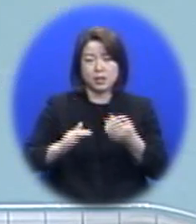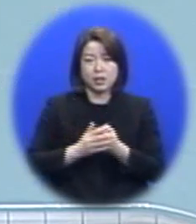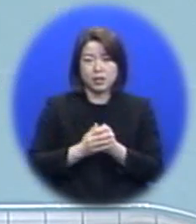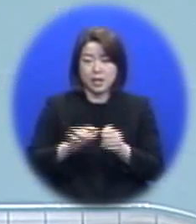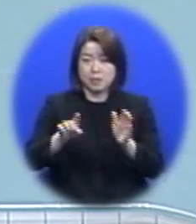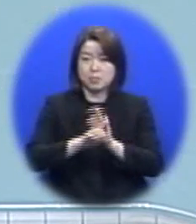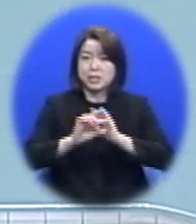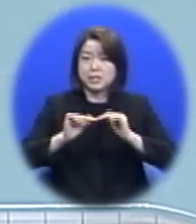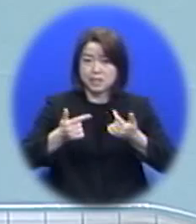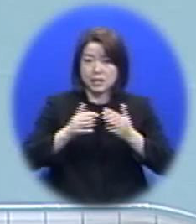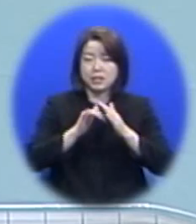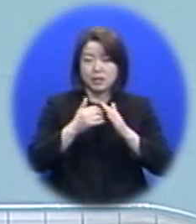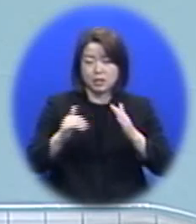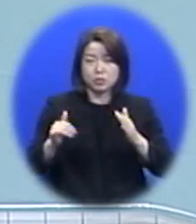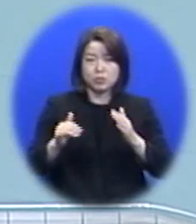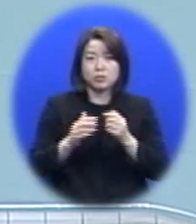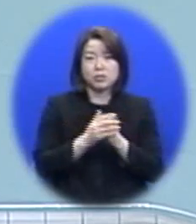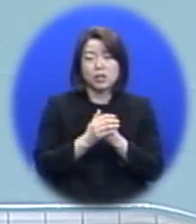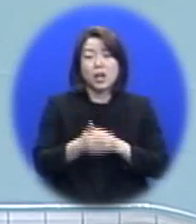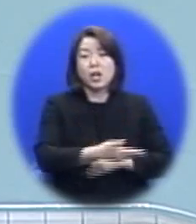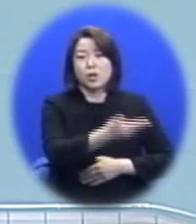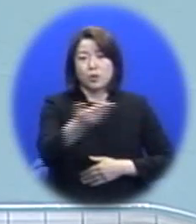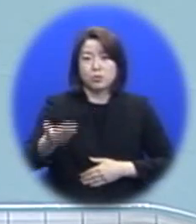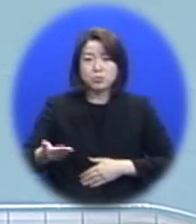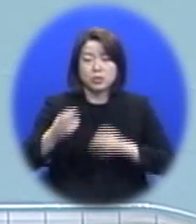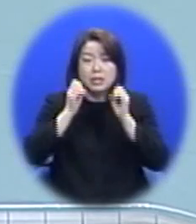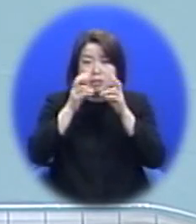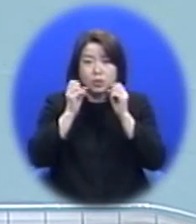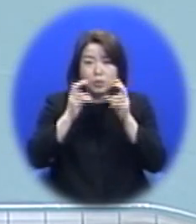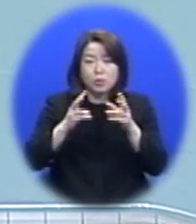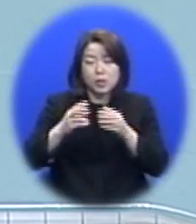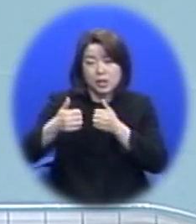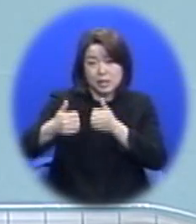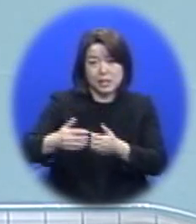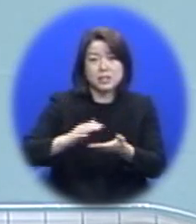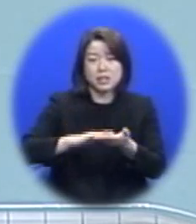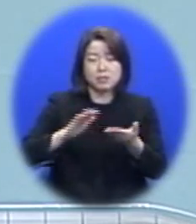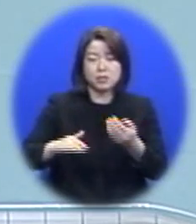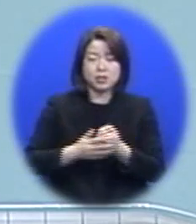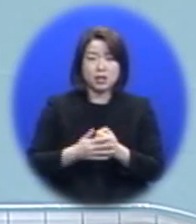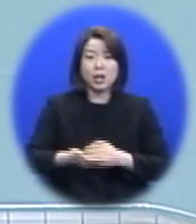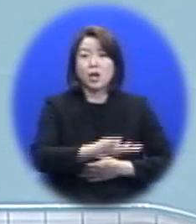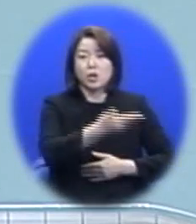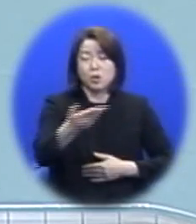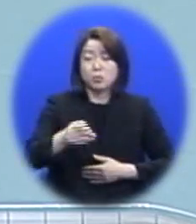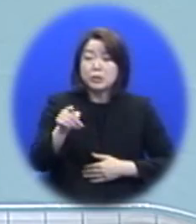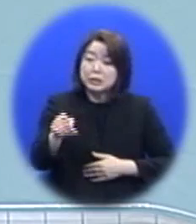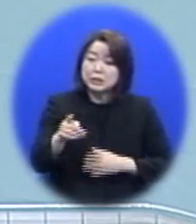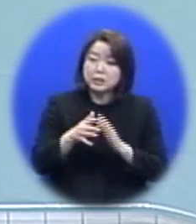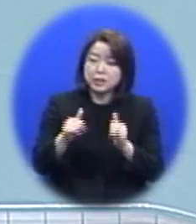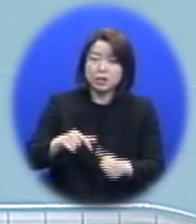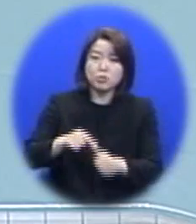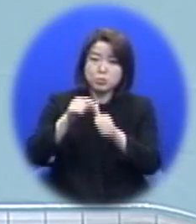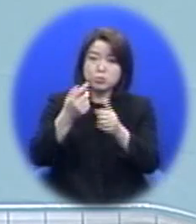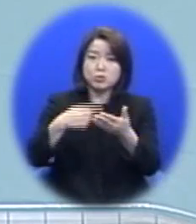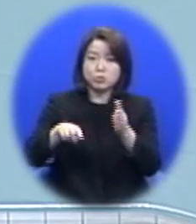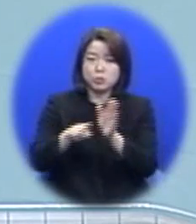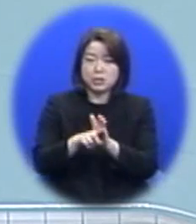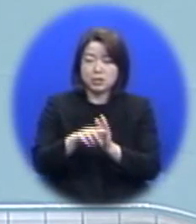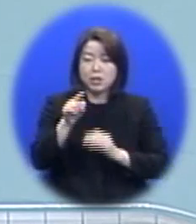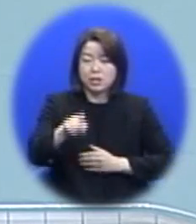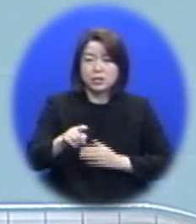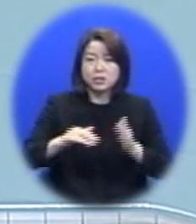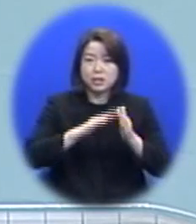불신 가족은 여러분의 선교의 대상입니다. 여러분은 그 사람 구원하라고 그